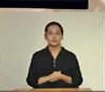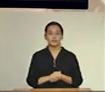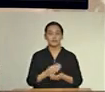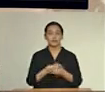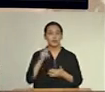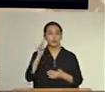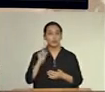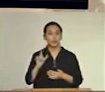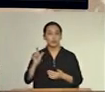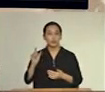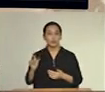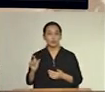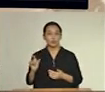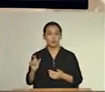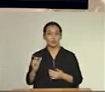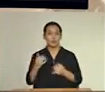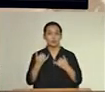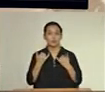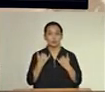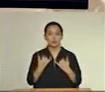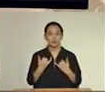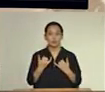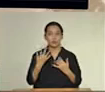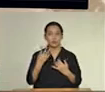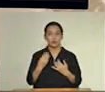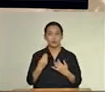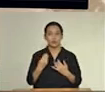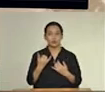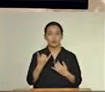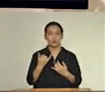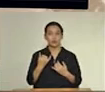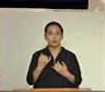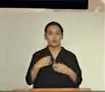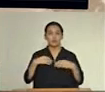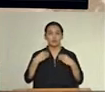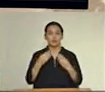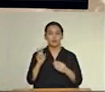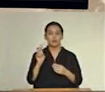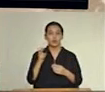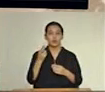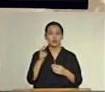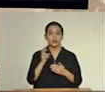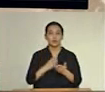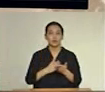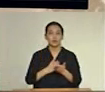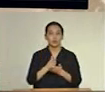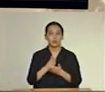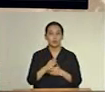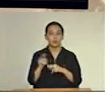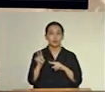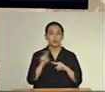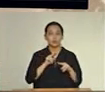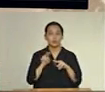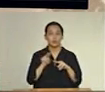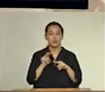Aziz o'quvchilar, mana bugungi kunda yuqorida berilgan biologiyani tadqiqot usullari, ya'ni